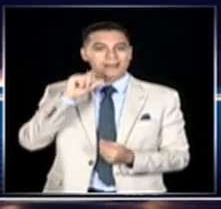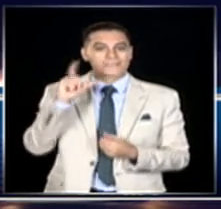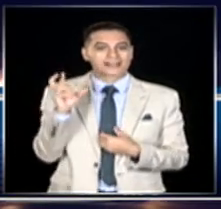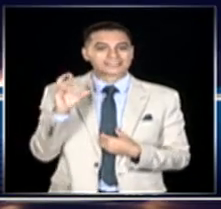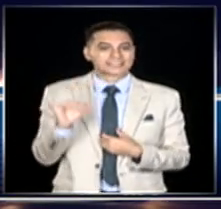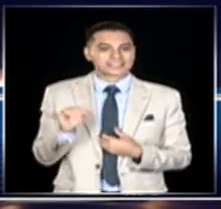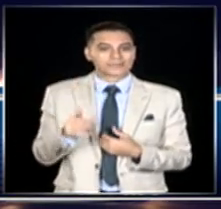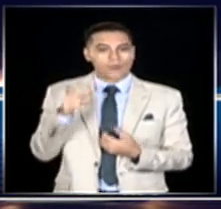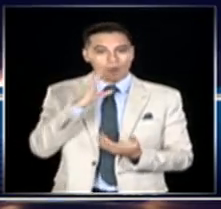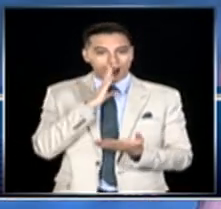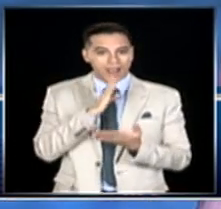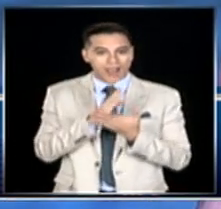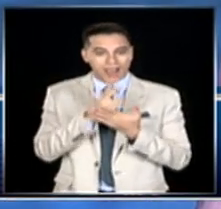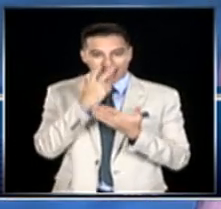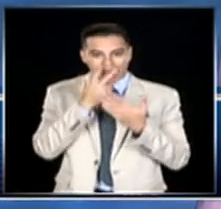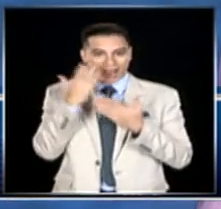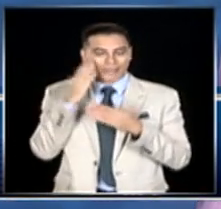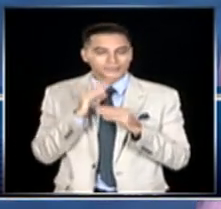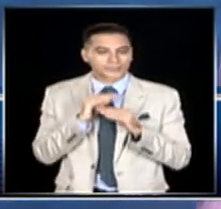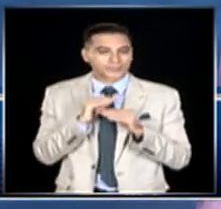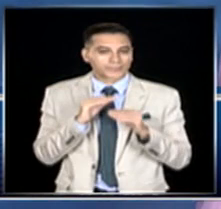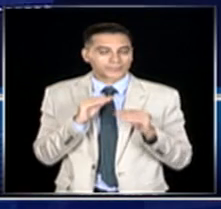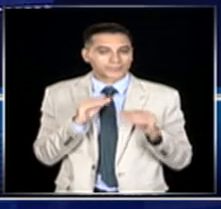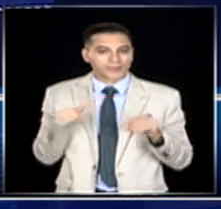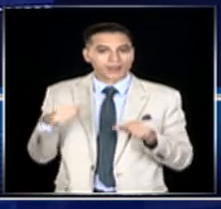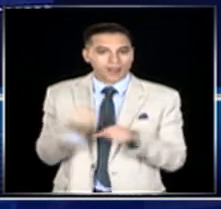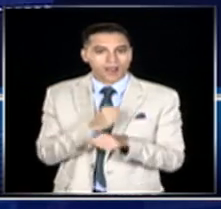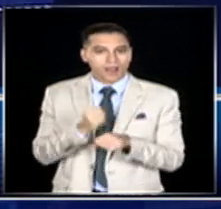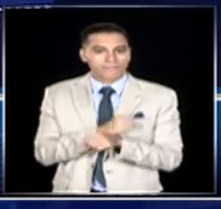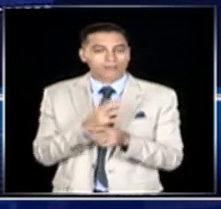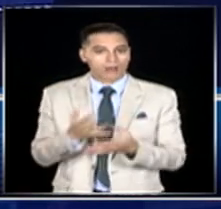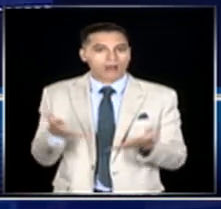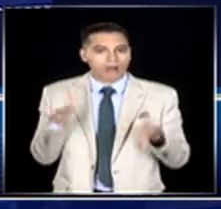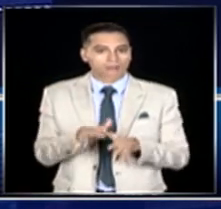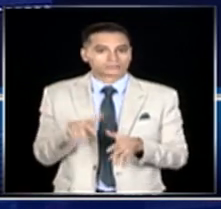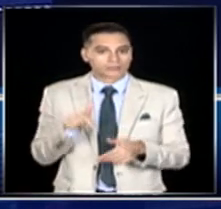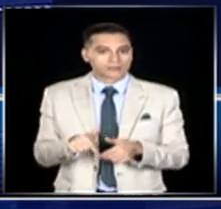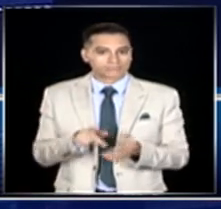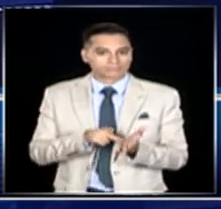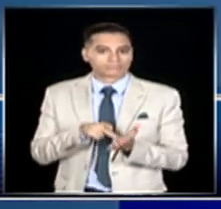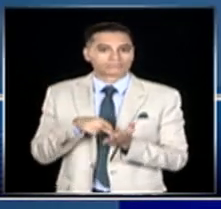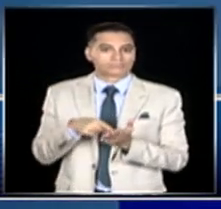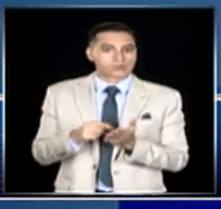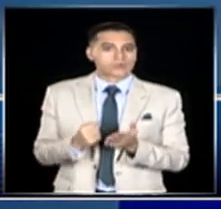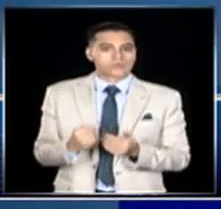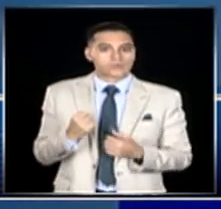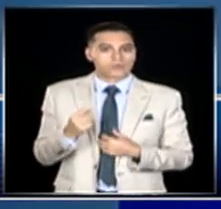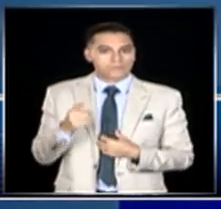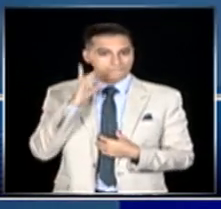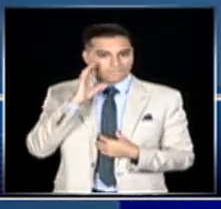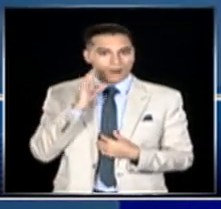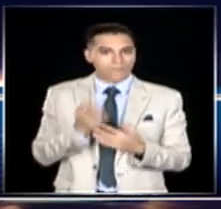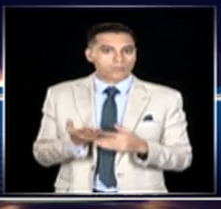يعني حقه كان مهدر لسنوات وسنوات، ولكن اليومين دول هو النجم